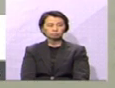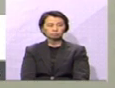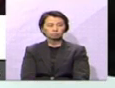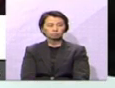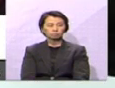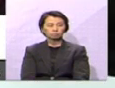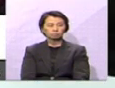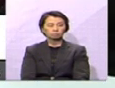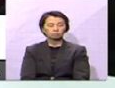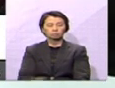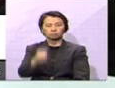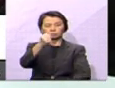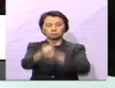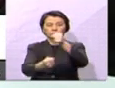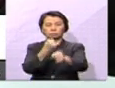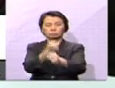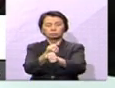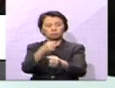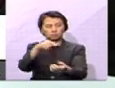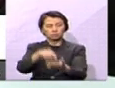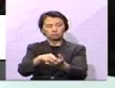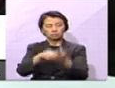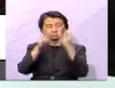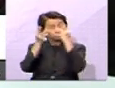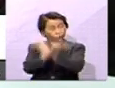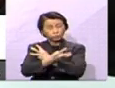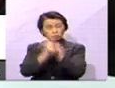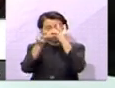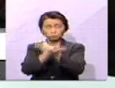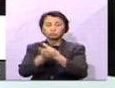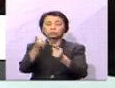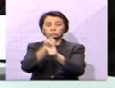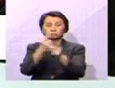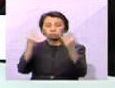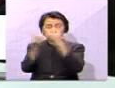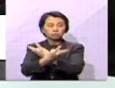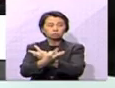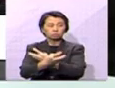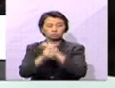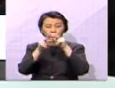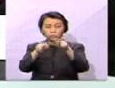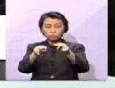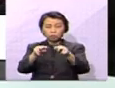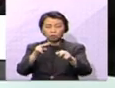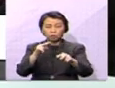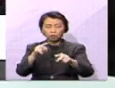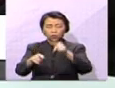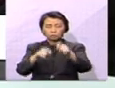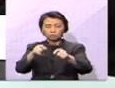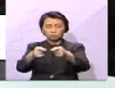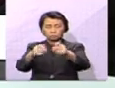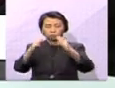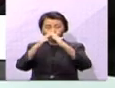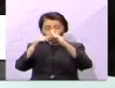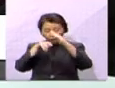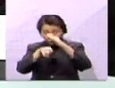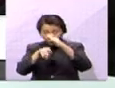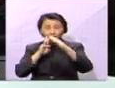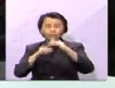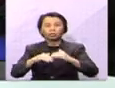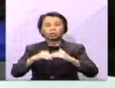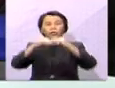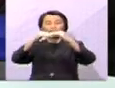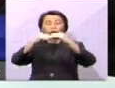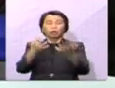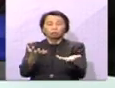mereka ni pun Teruk juga Mang tok tengok pada ruang tamu pun tak boleh nak duduk dah sebab air juga kan